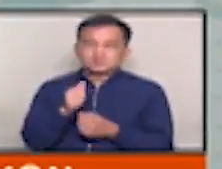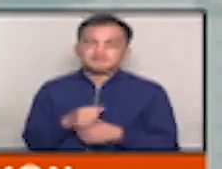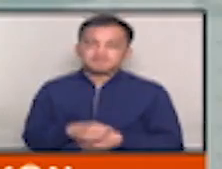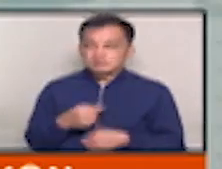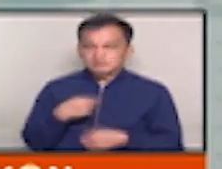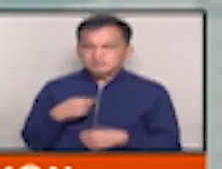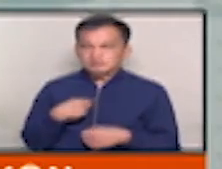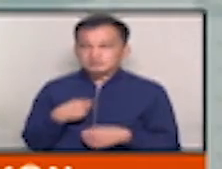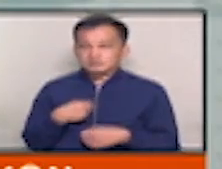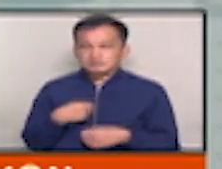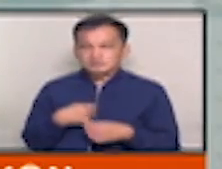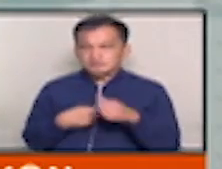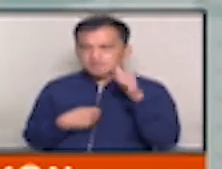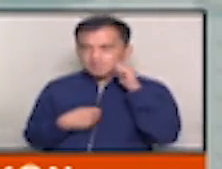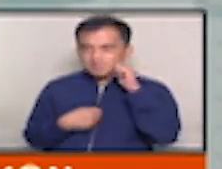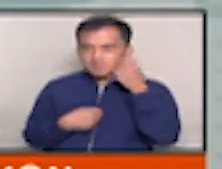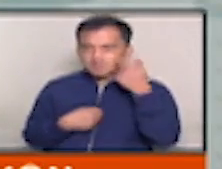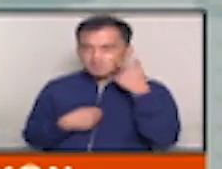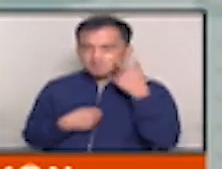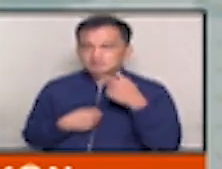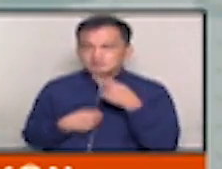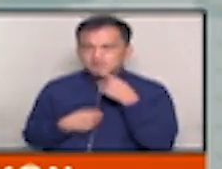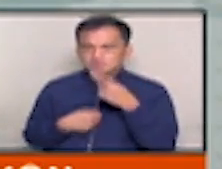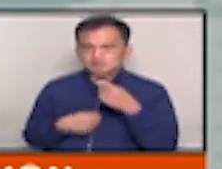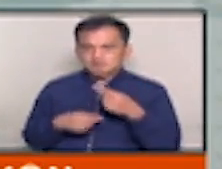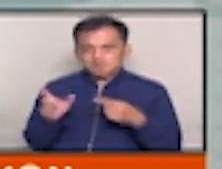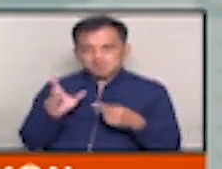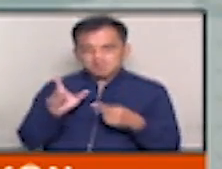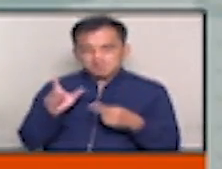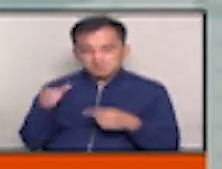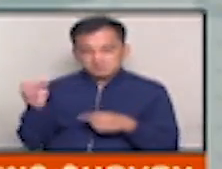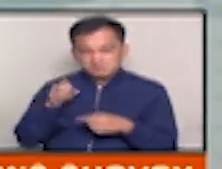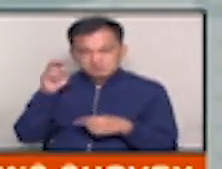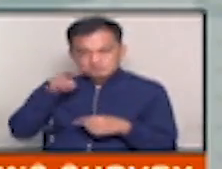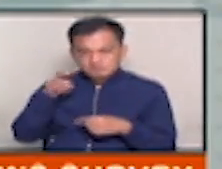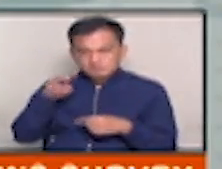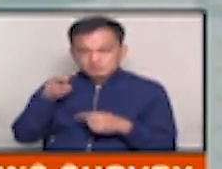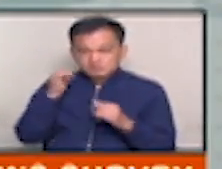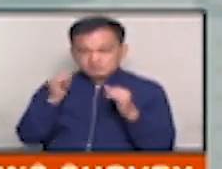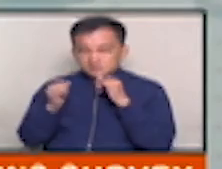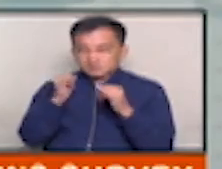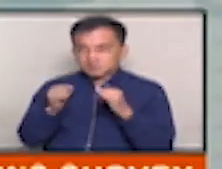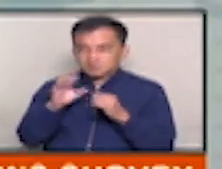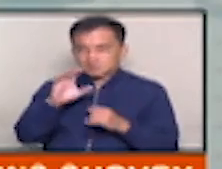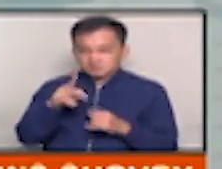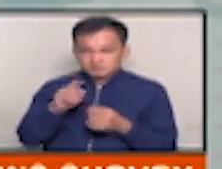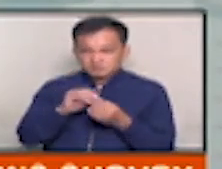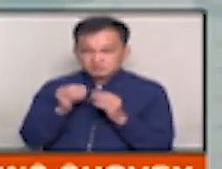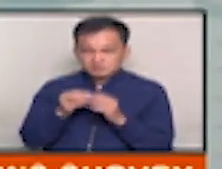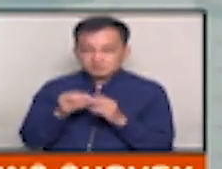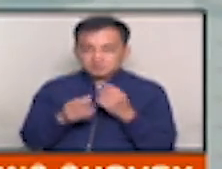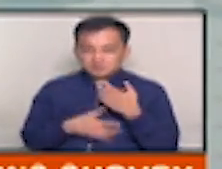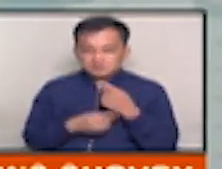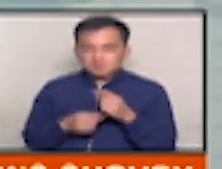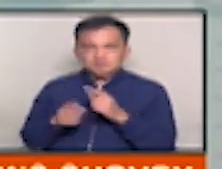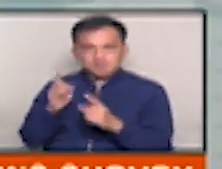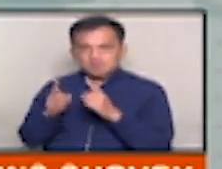you po. Okay, at Miss Eileen? Opo. Sa oras na makuha po namin yung video interview at saka yung cellphone number po ng Katiwala,